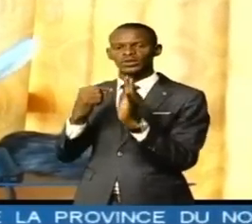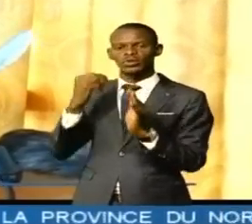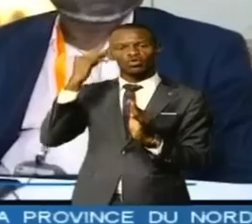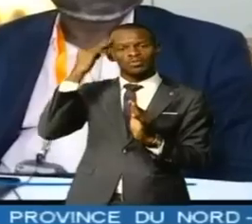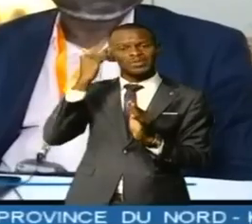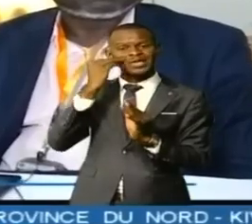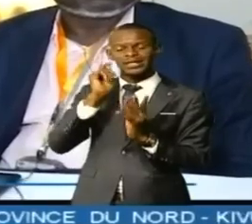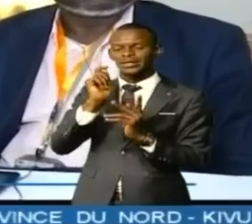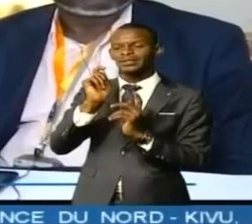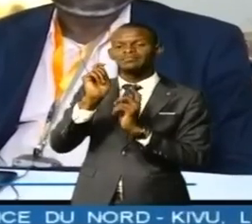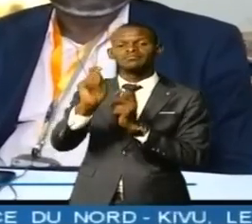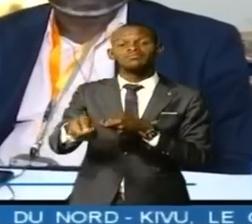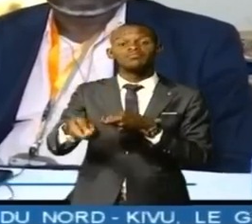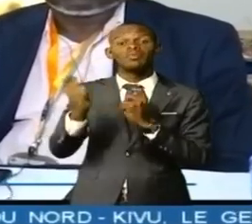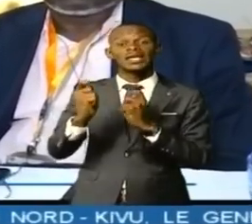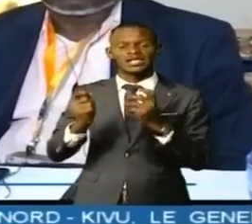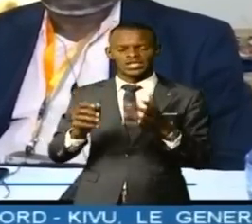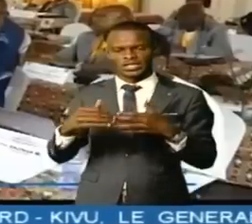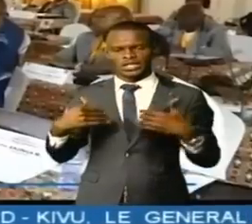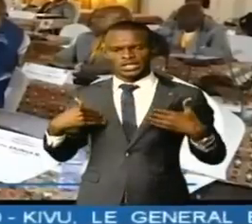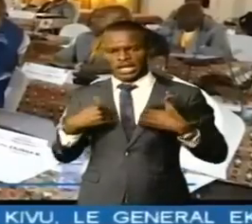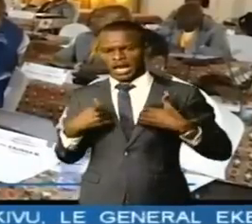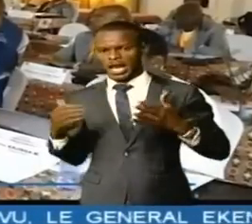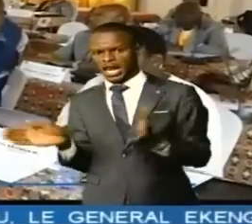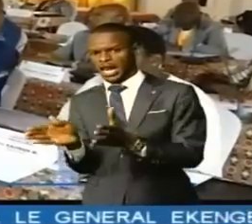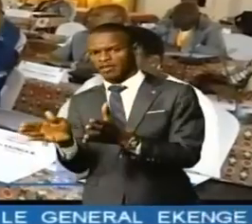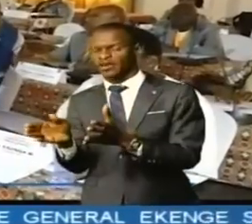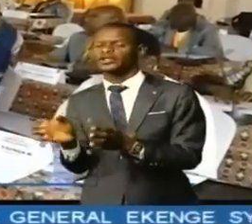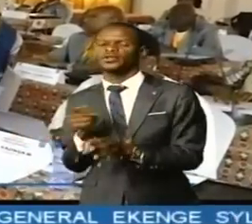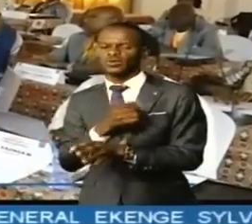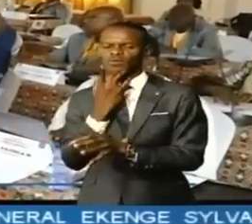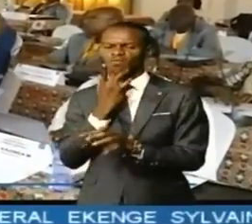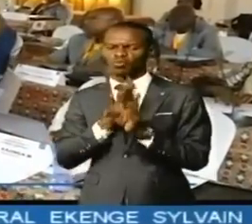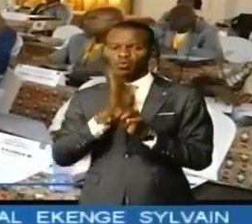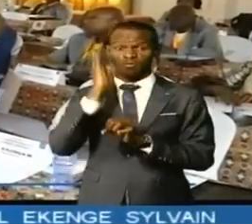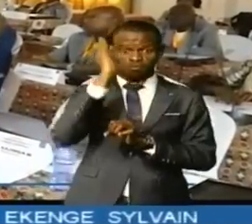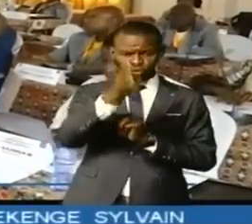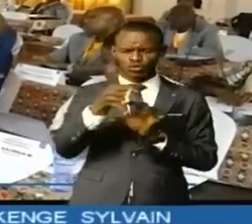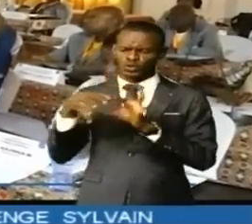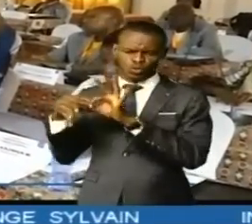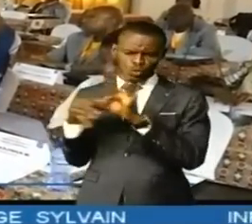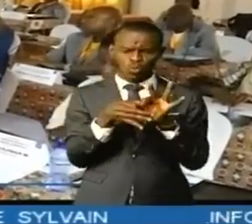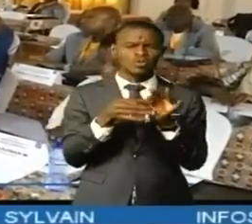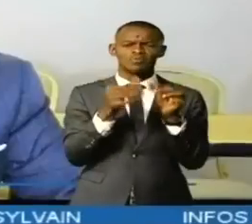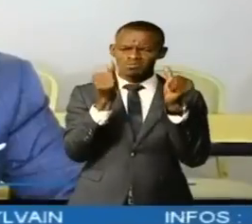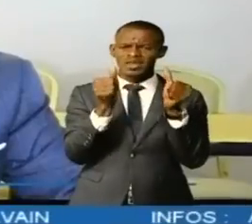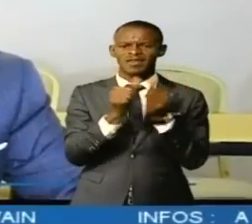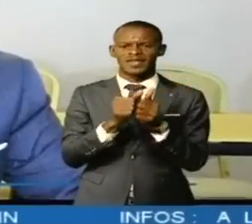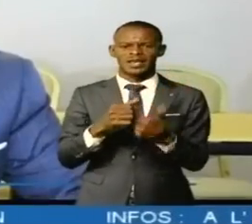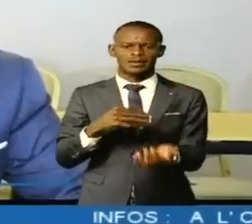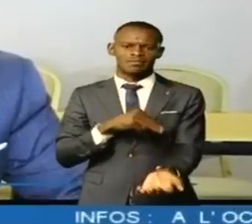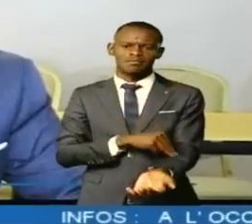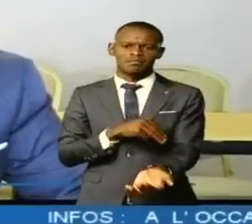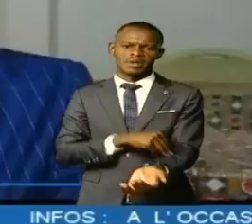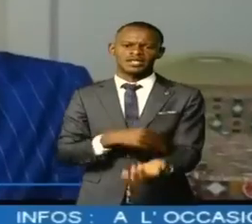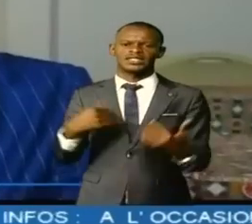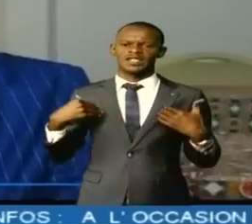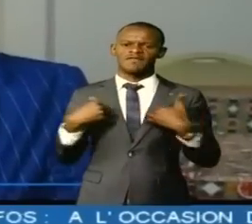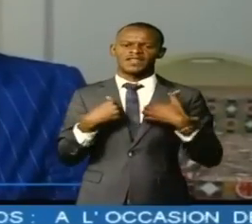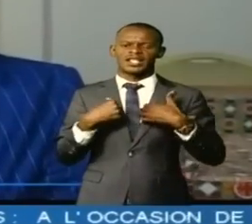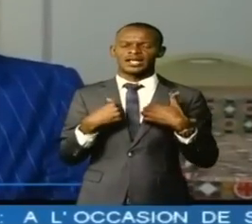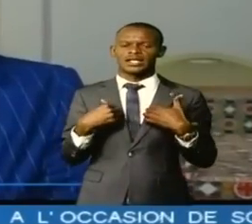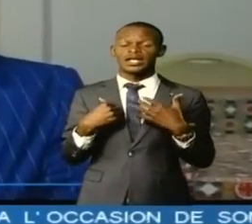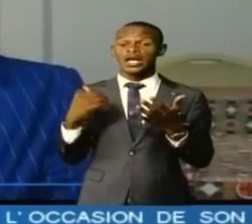un partenariat franc avec l'Ordre national des médecins vétérinaires de la RDC. Notons que le secrétaire général de la Pêche